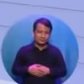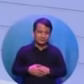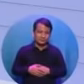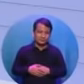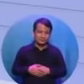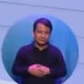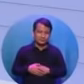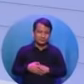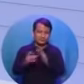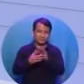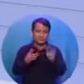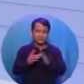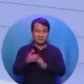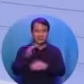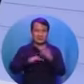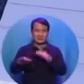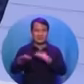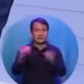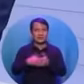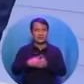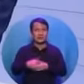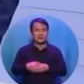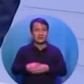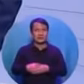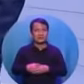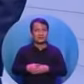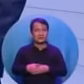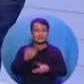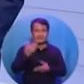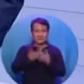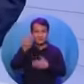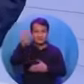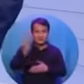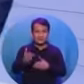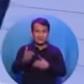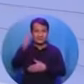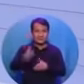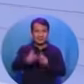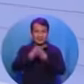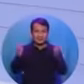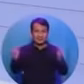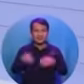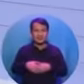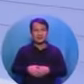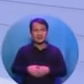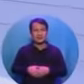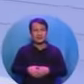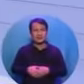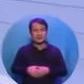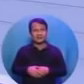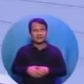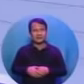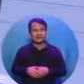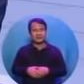alive po, born again. Yes, of course, Jesus is alive. God is good, God is great. Okay. Yes, God is good.